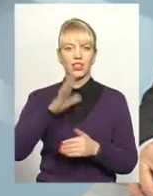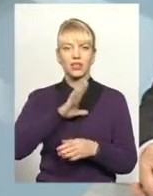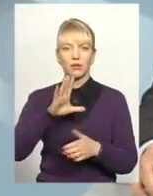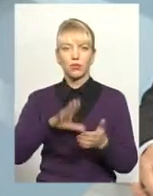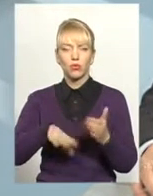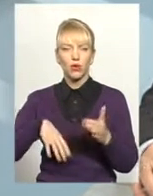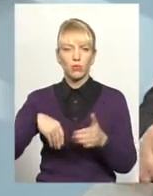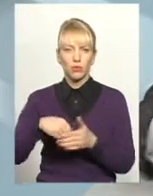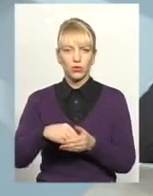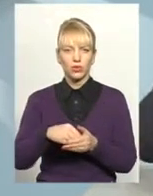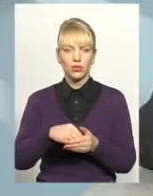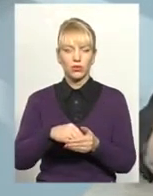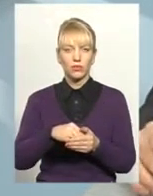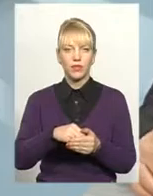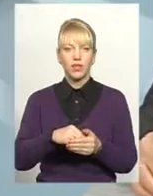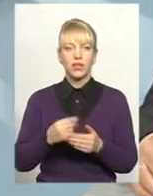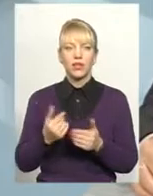вчора прочитав